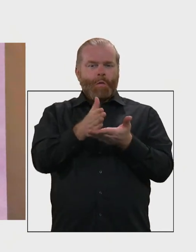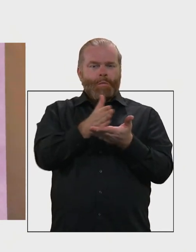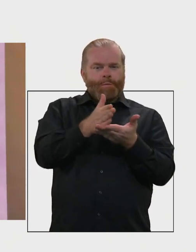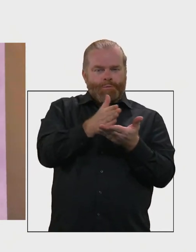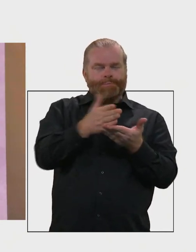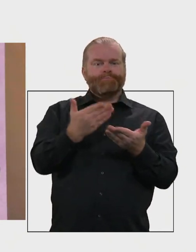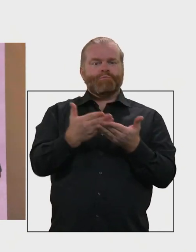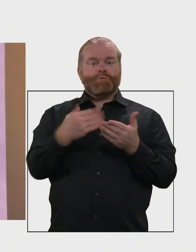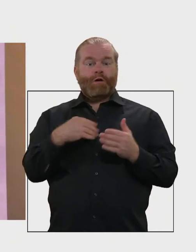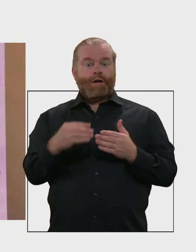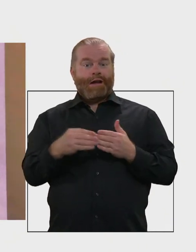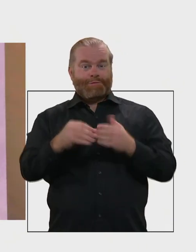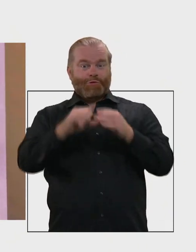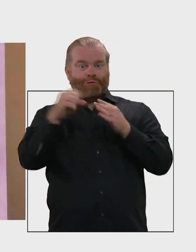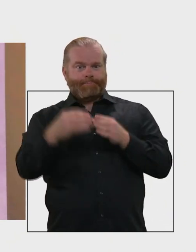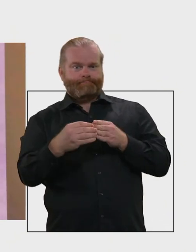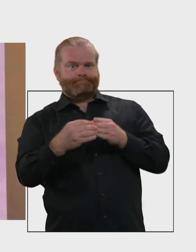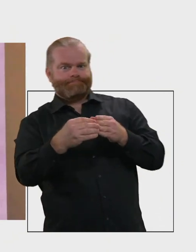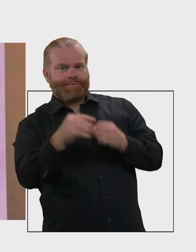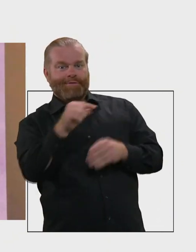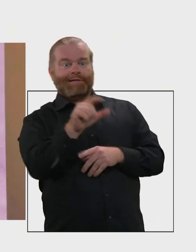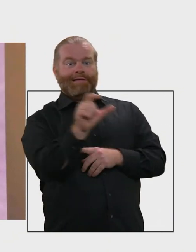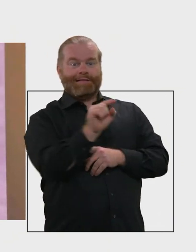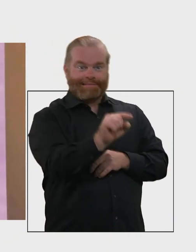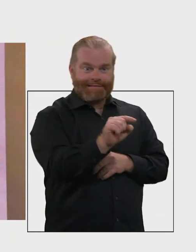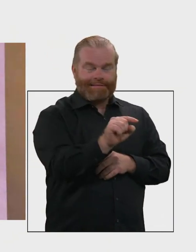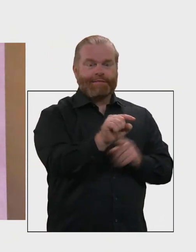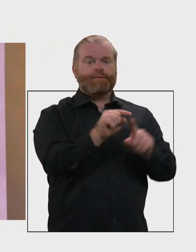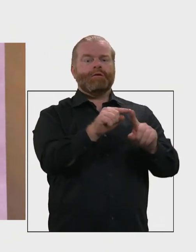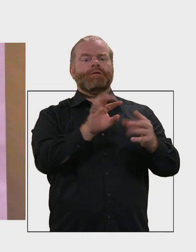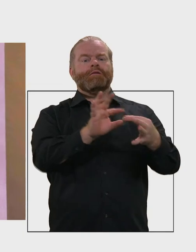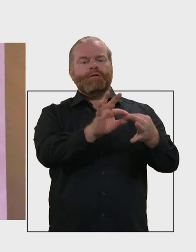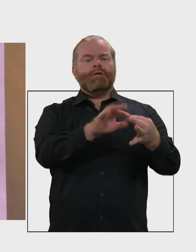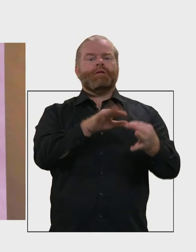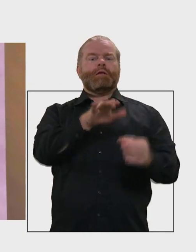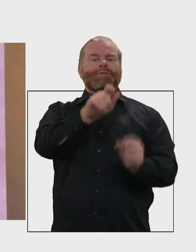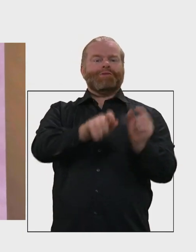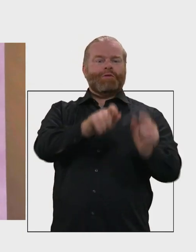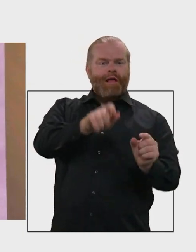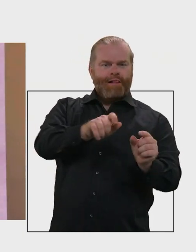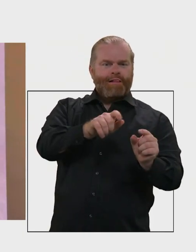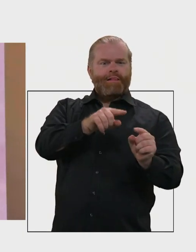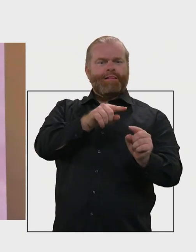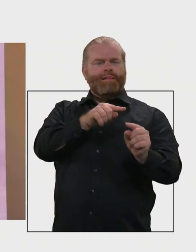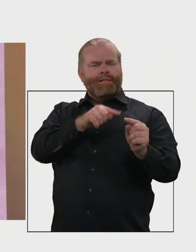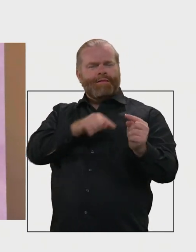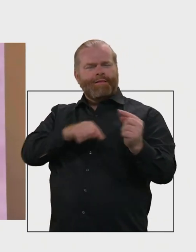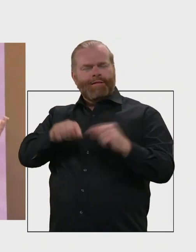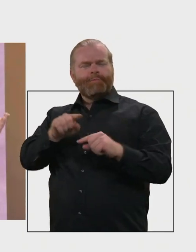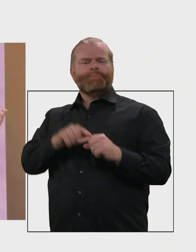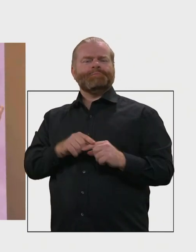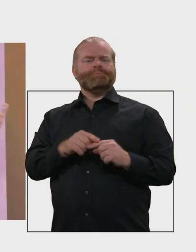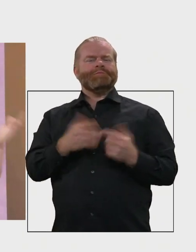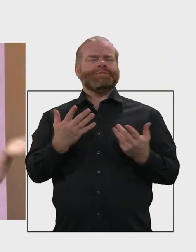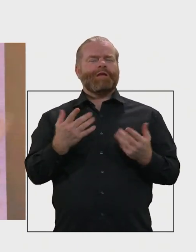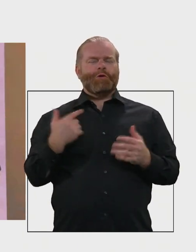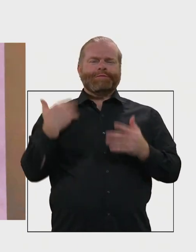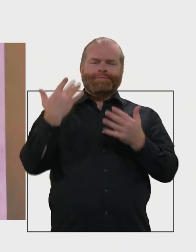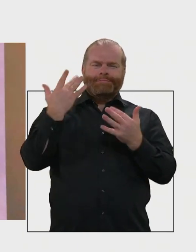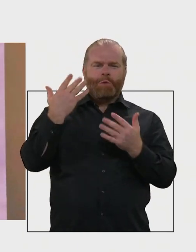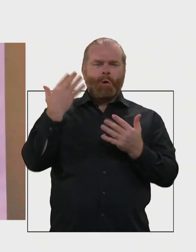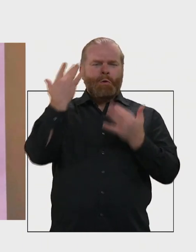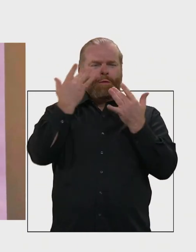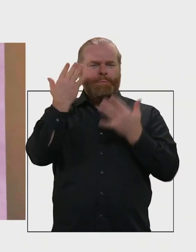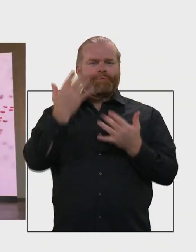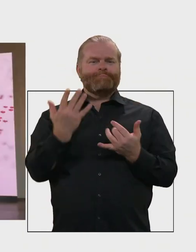überlegen, was kann man anbieten. Wir sind gut finanziell ausgestattet und darum bin ich froh, dass wir eben jetzt nicht nur sowas